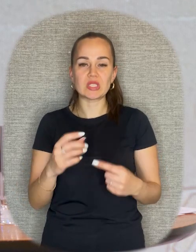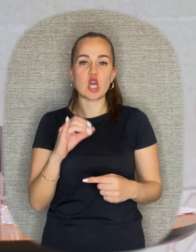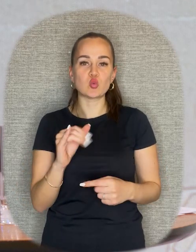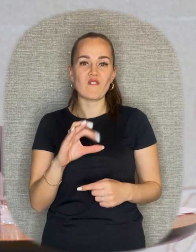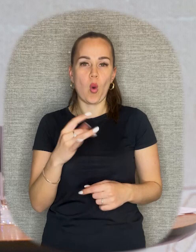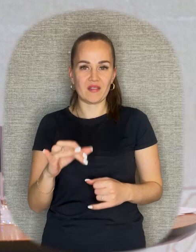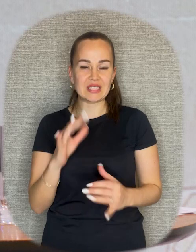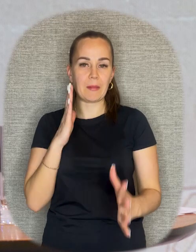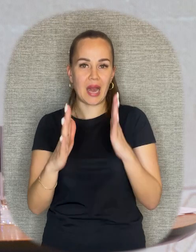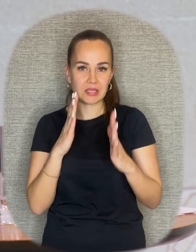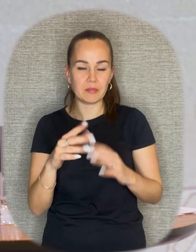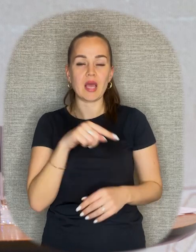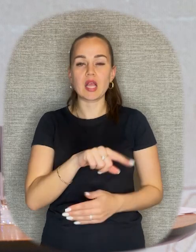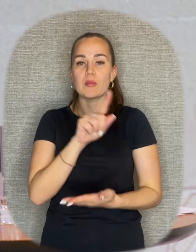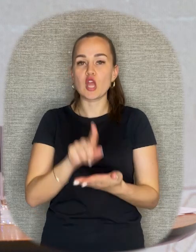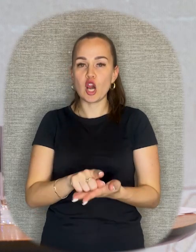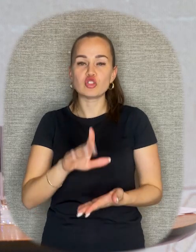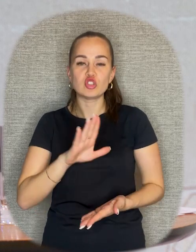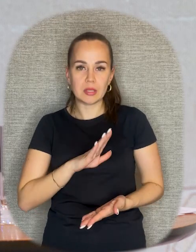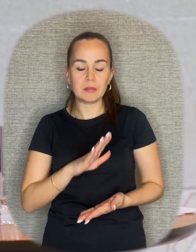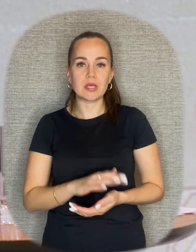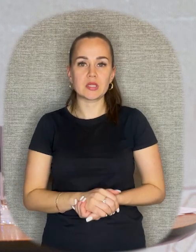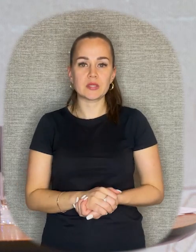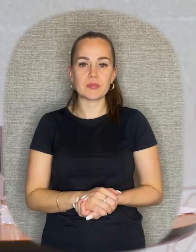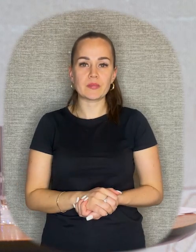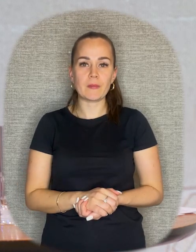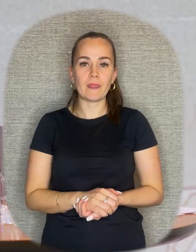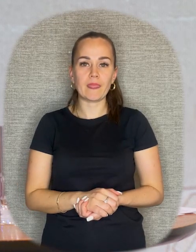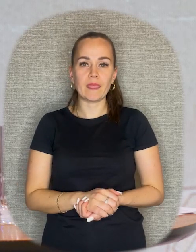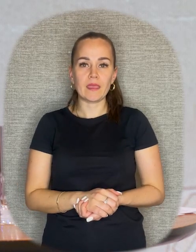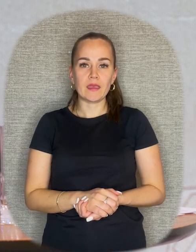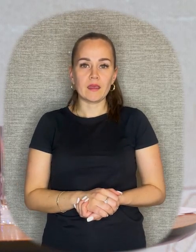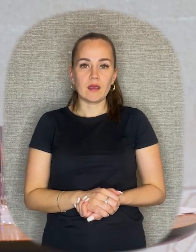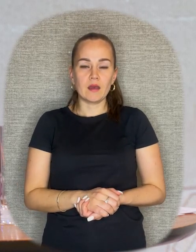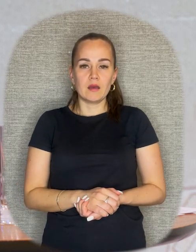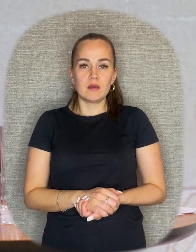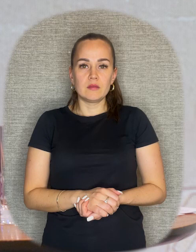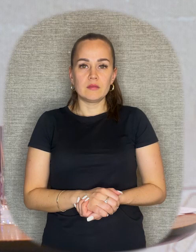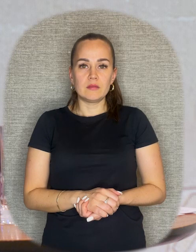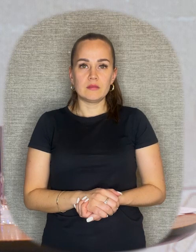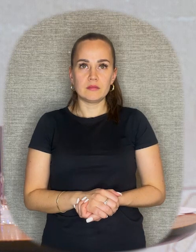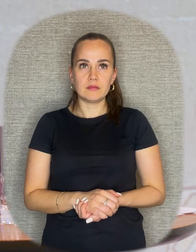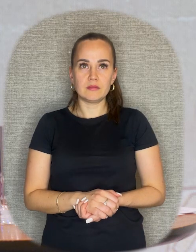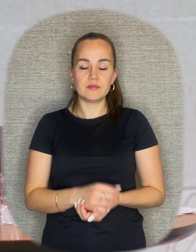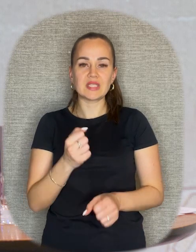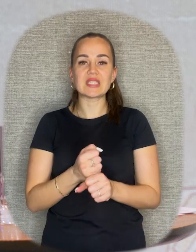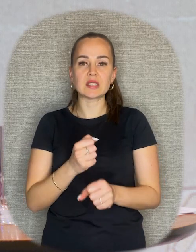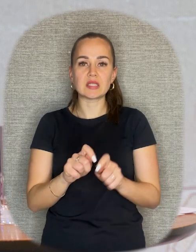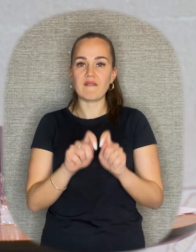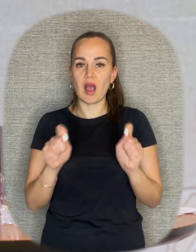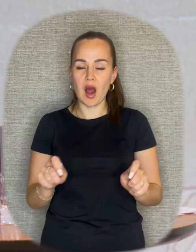потоком что было реализовано частично реконструкция Суворовского проспекта там